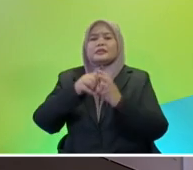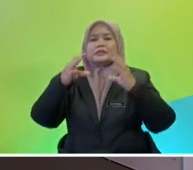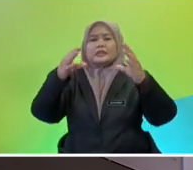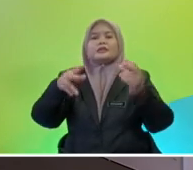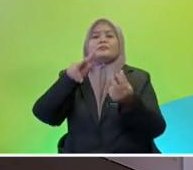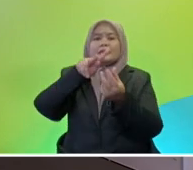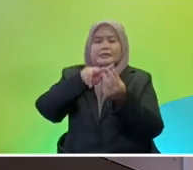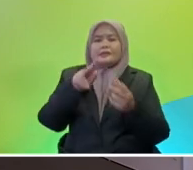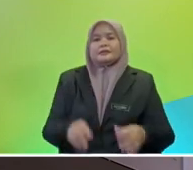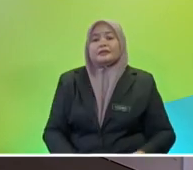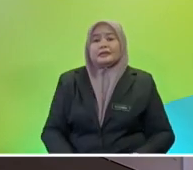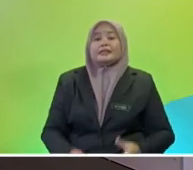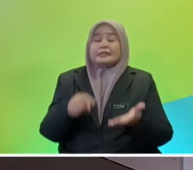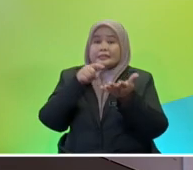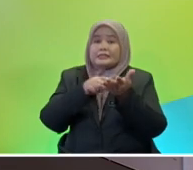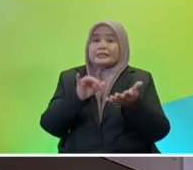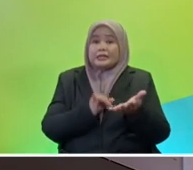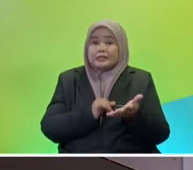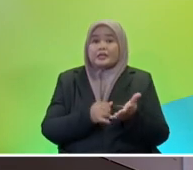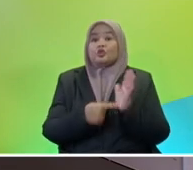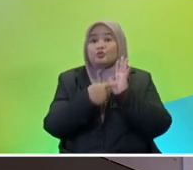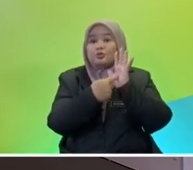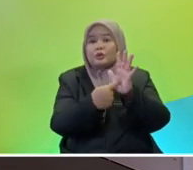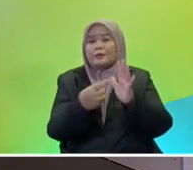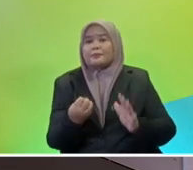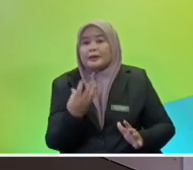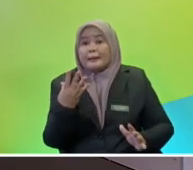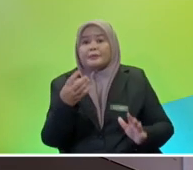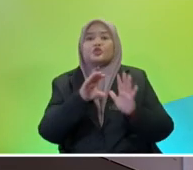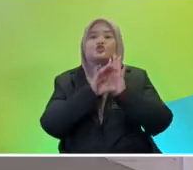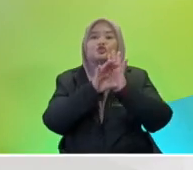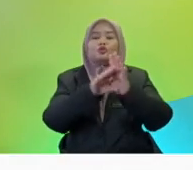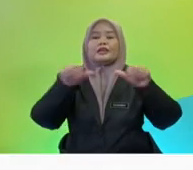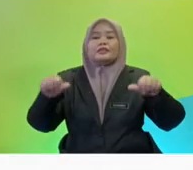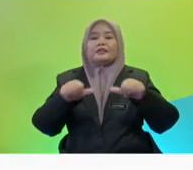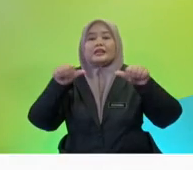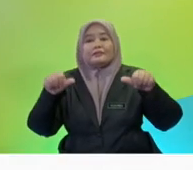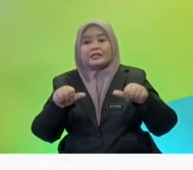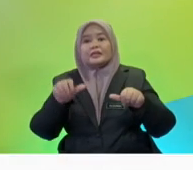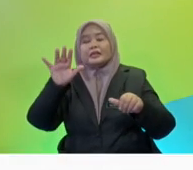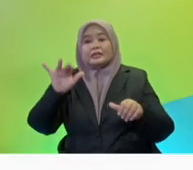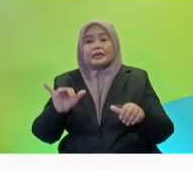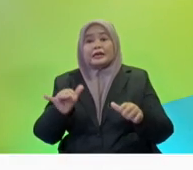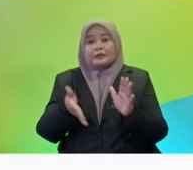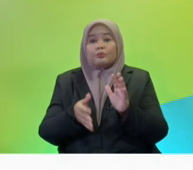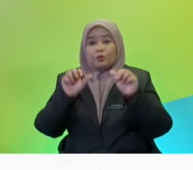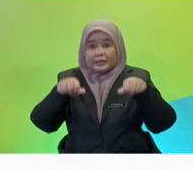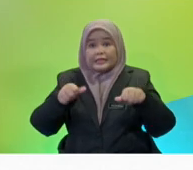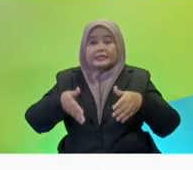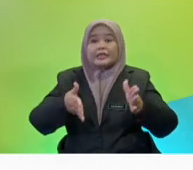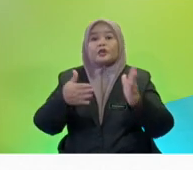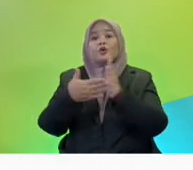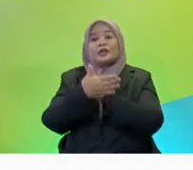berkesan jadi di sini sayup paparkan beberapa contoh activity Activity yang boleh dijalankan oleh